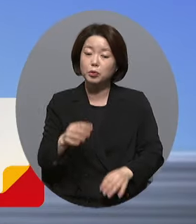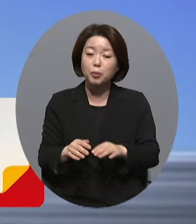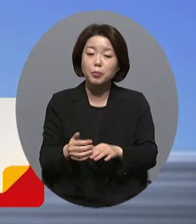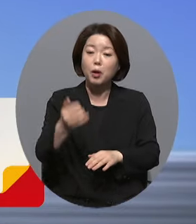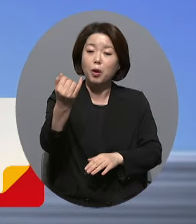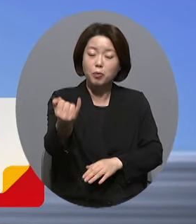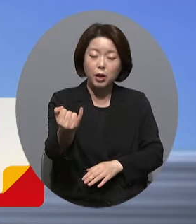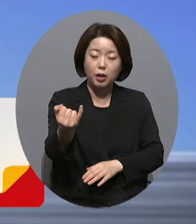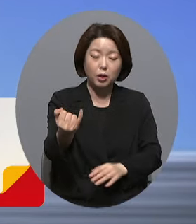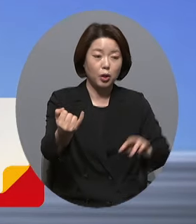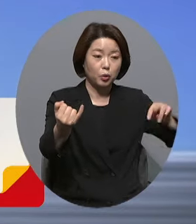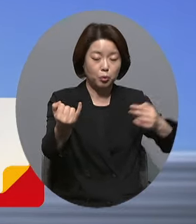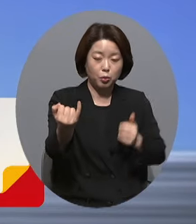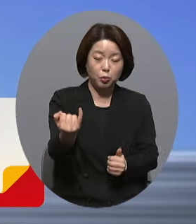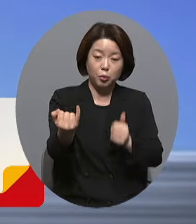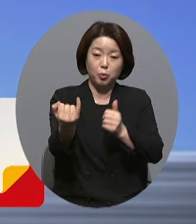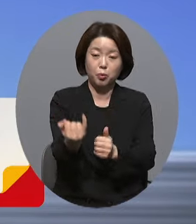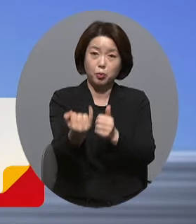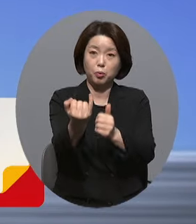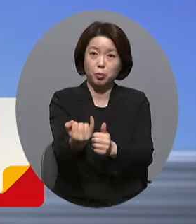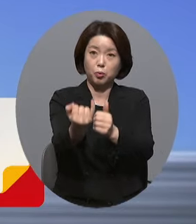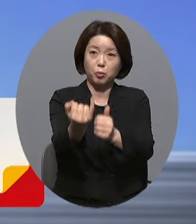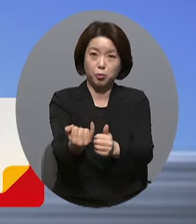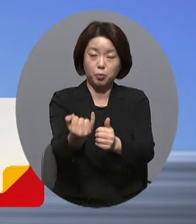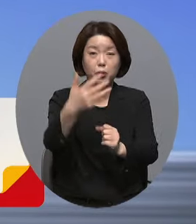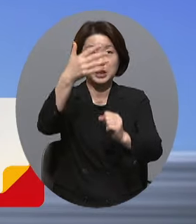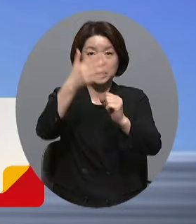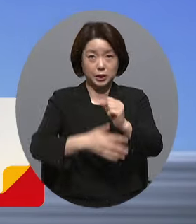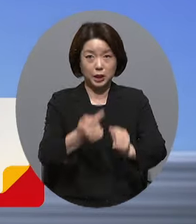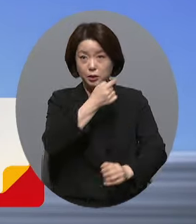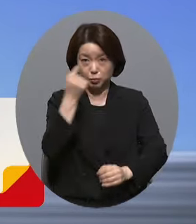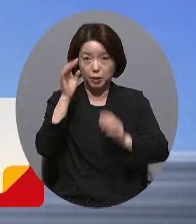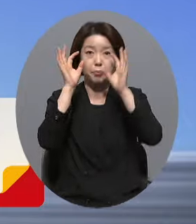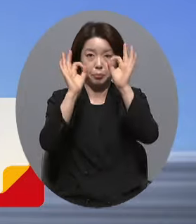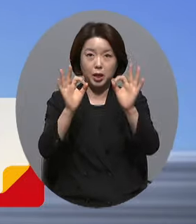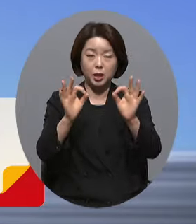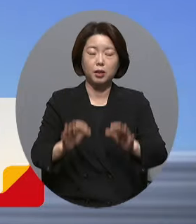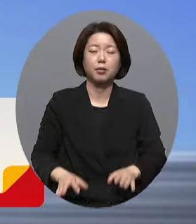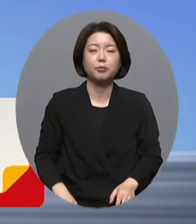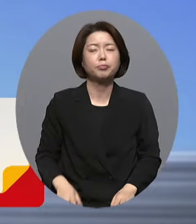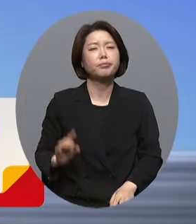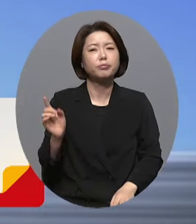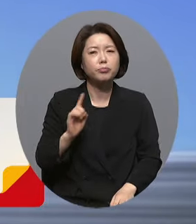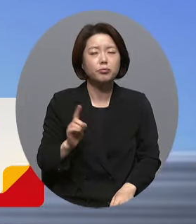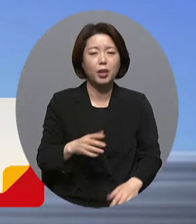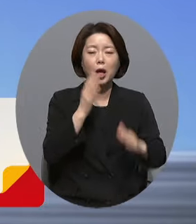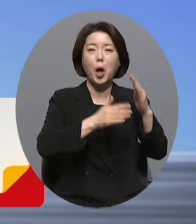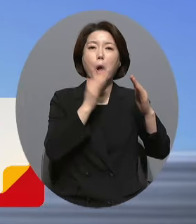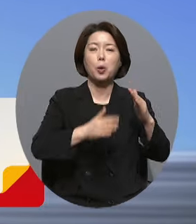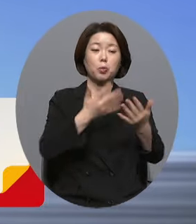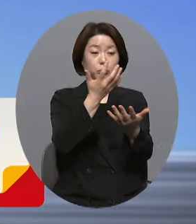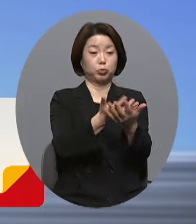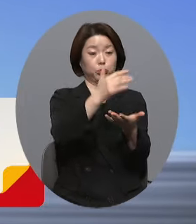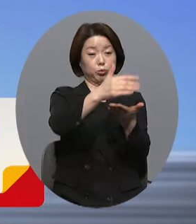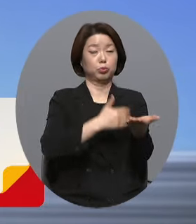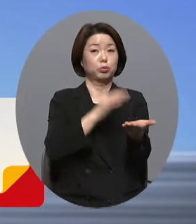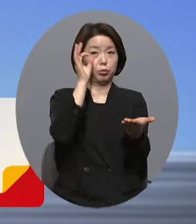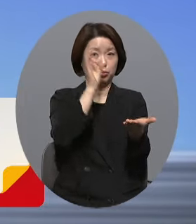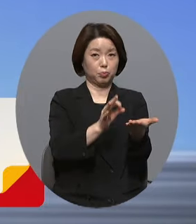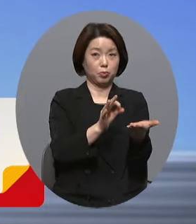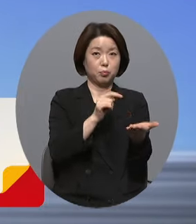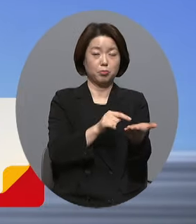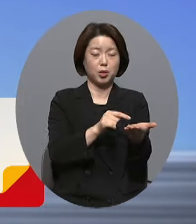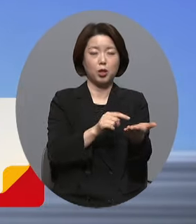장관은 뒤에서 수행하듯이 걷는 장면을 사진으로 확인을 할 수가 있었는데 아무튼 그러나 공식적인 그 자격으로